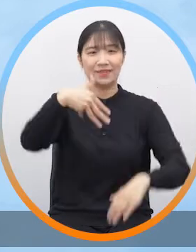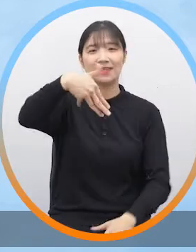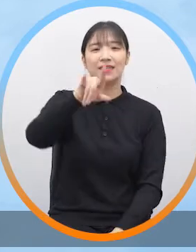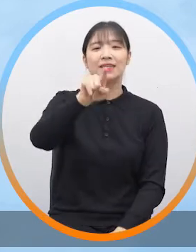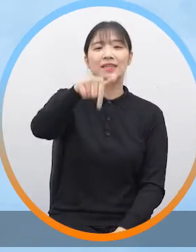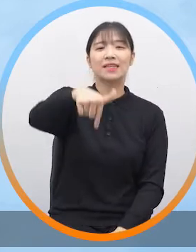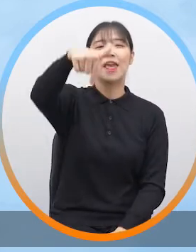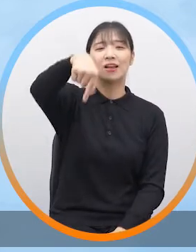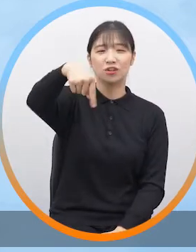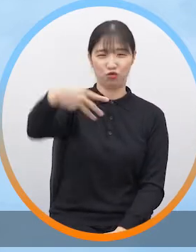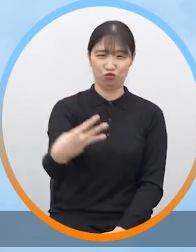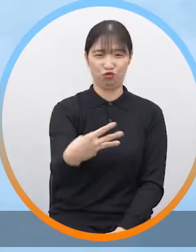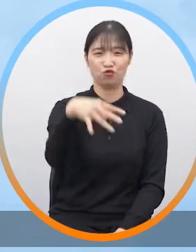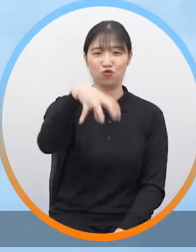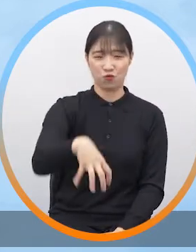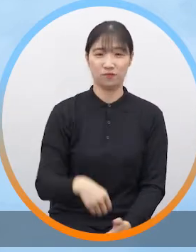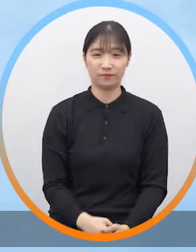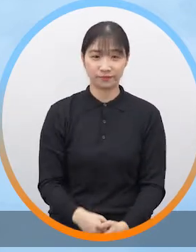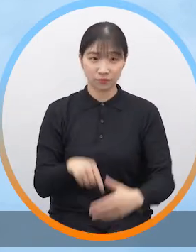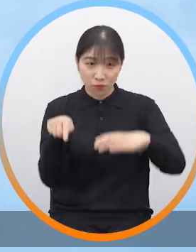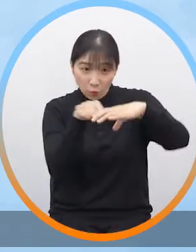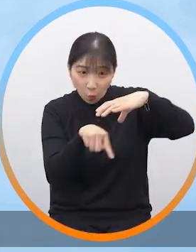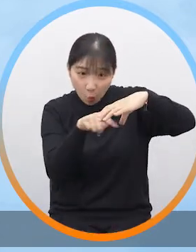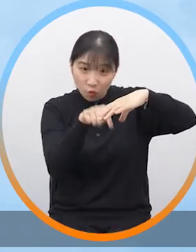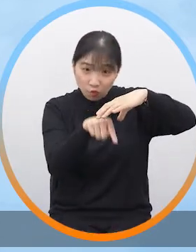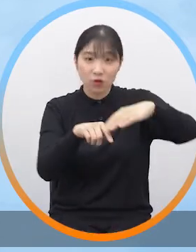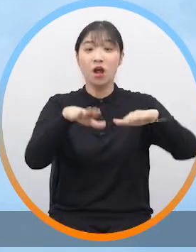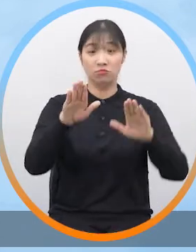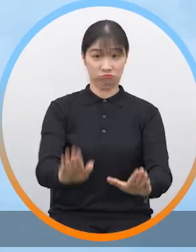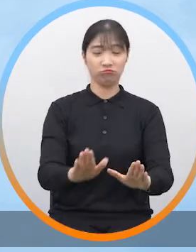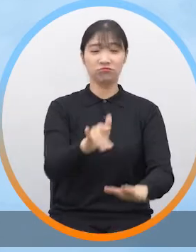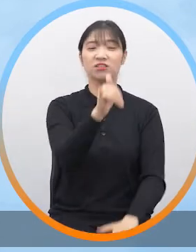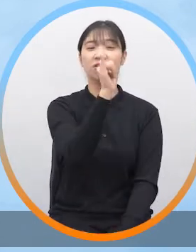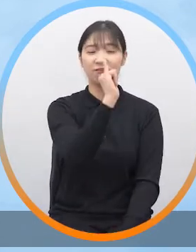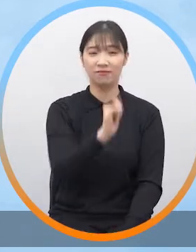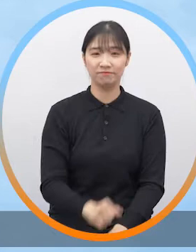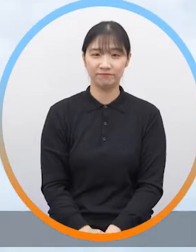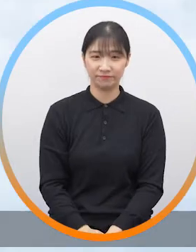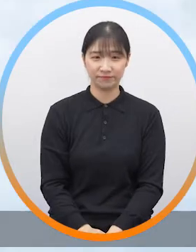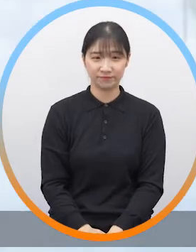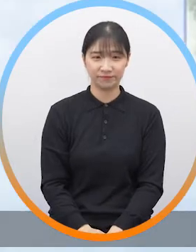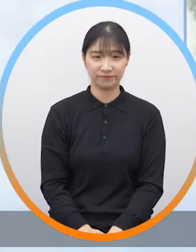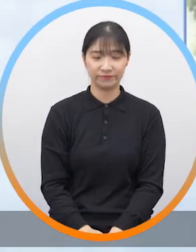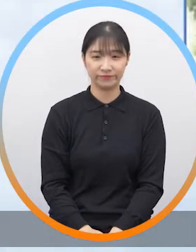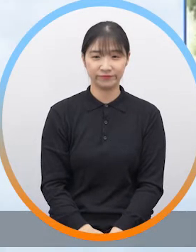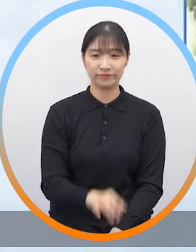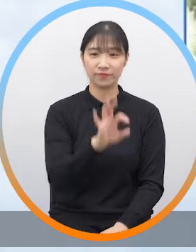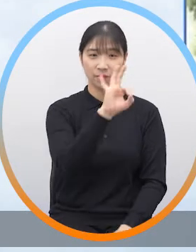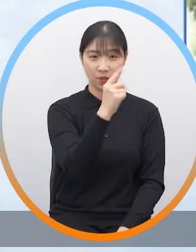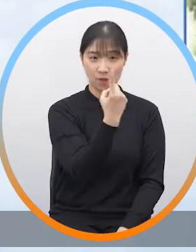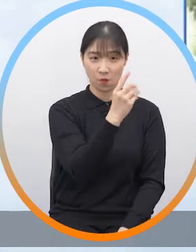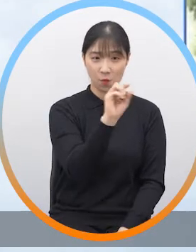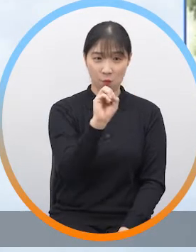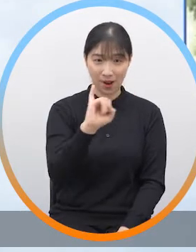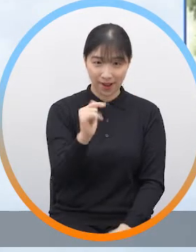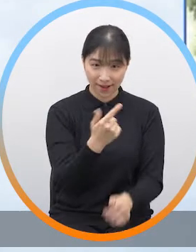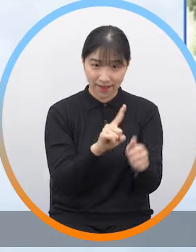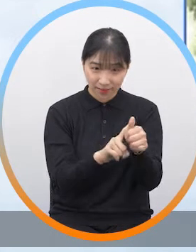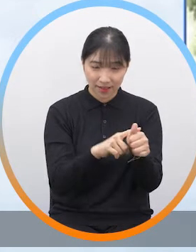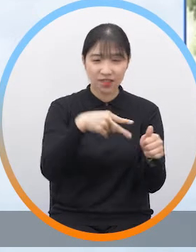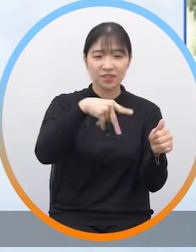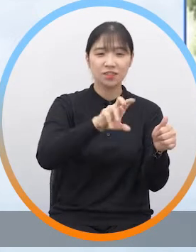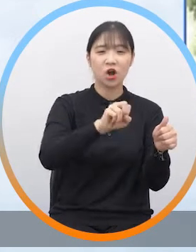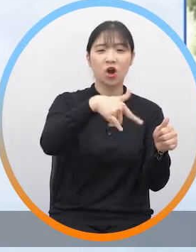것이죠. 그런 동굴이기 때문에 지금 그것도 현재 남아 있습니다. 이처럼 왕인은 성기동에서